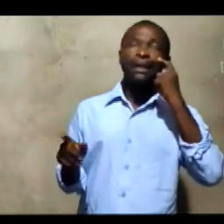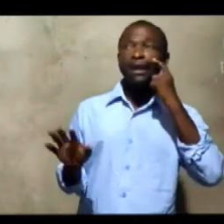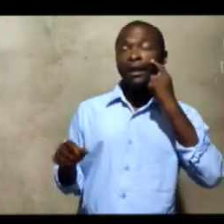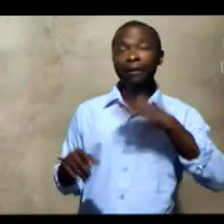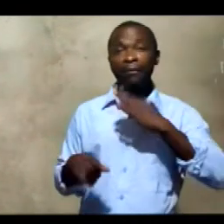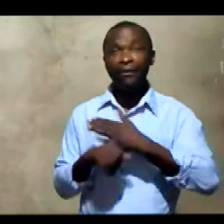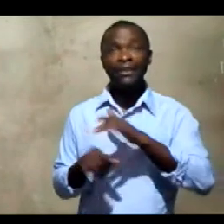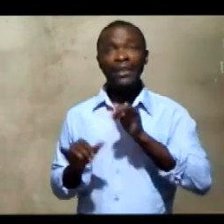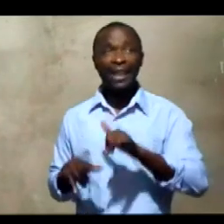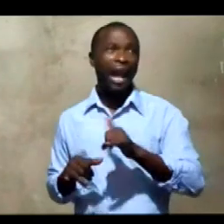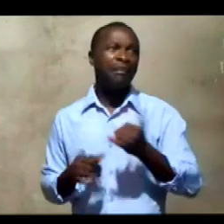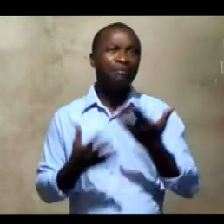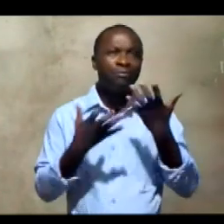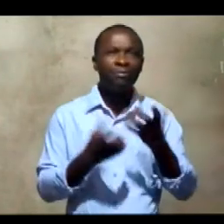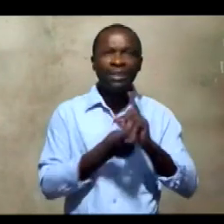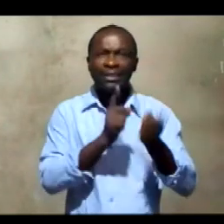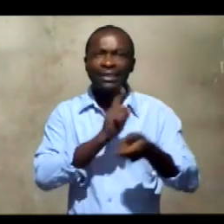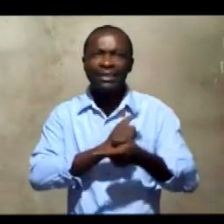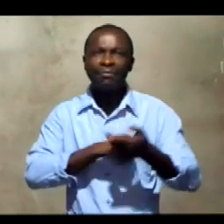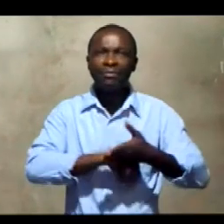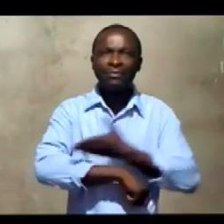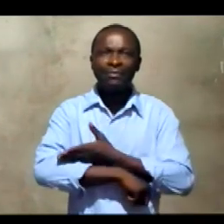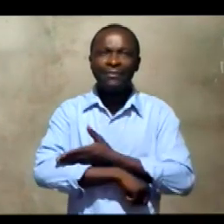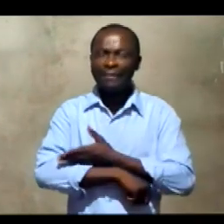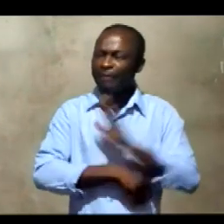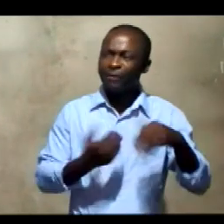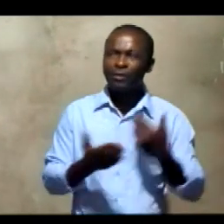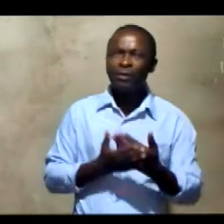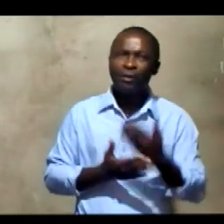nous n'oublierons jamais et nous ne pardonnerons jamais.